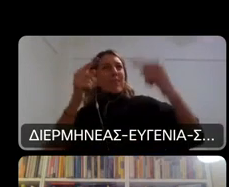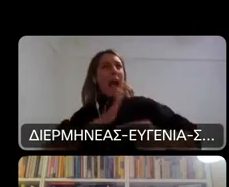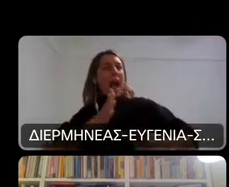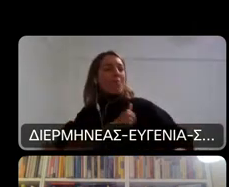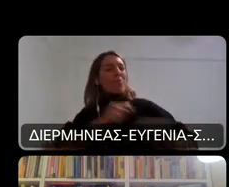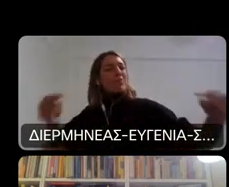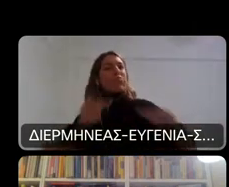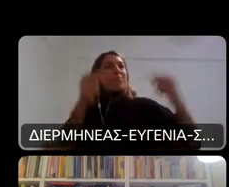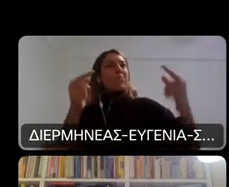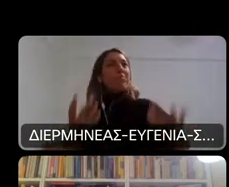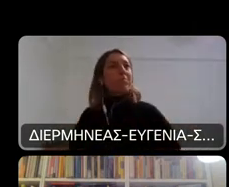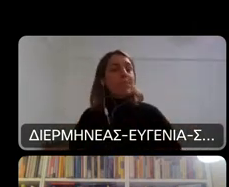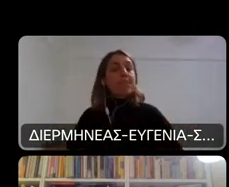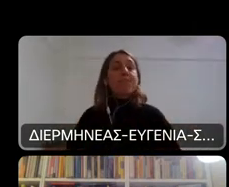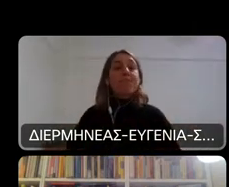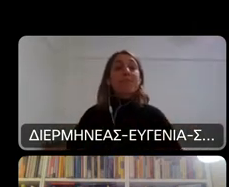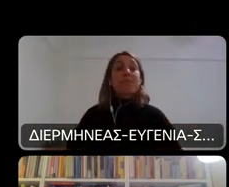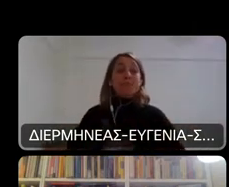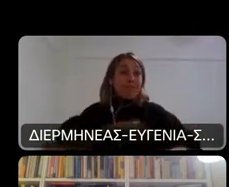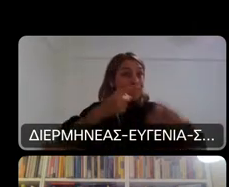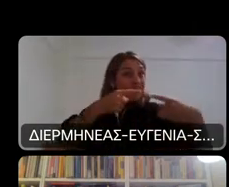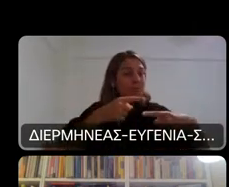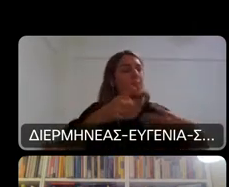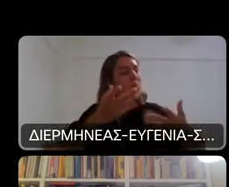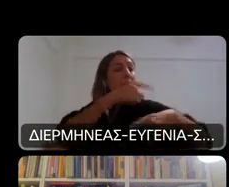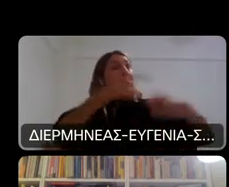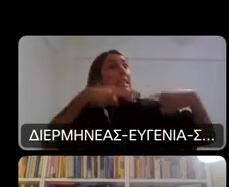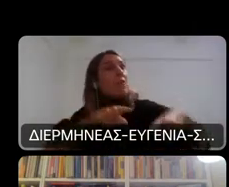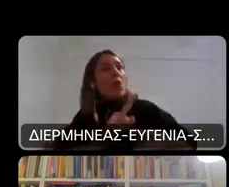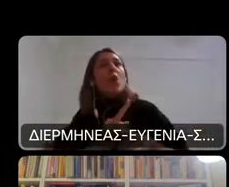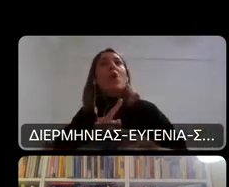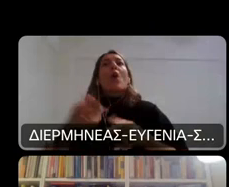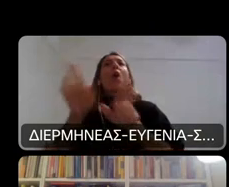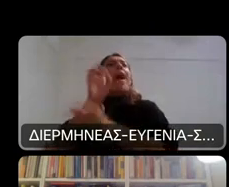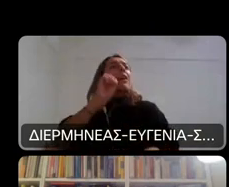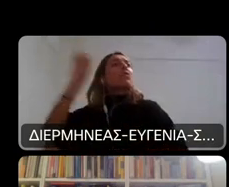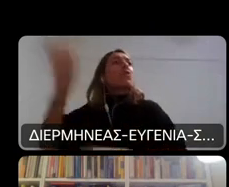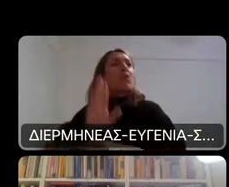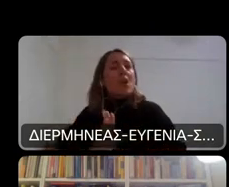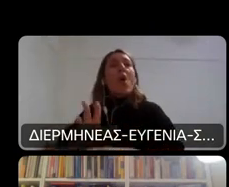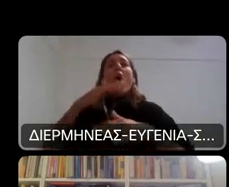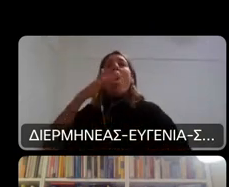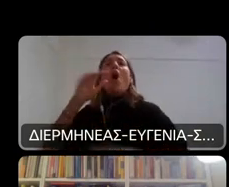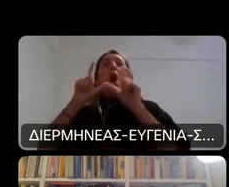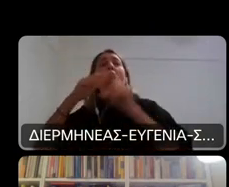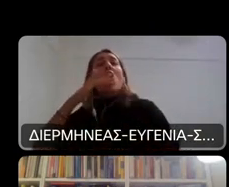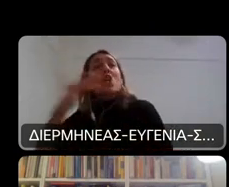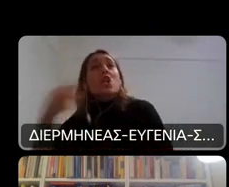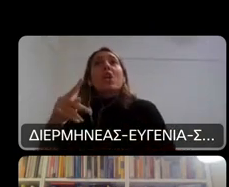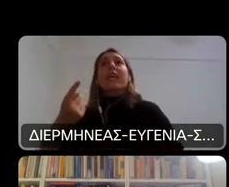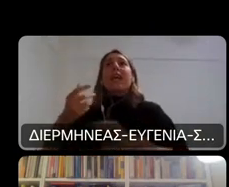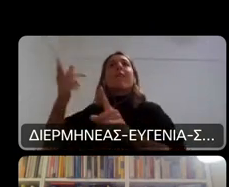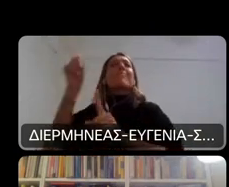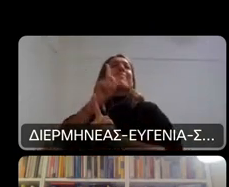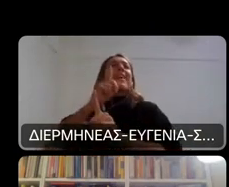όμως, οι διεθνείς, ή όχι ταυτόχρονα, αλλά στο μεταξύ, η διεθνής γλωσσολογική και φεμινιστική έρευνα προχώρησε